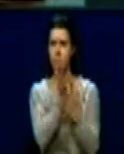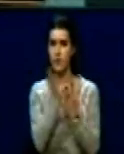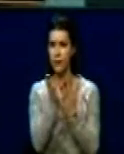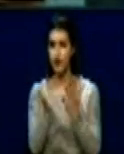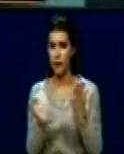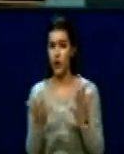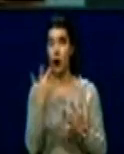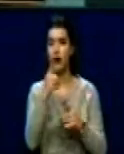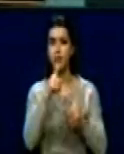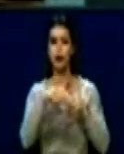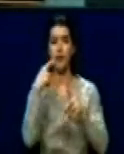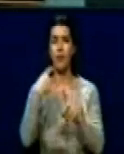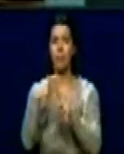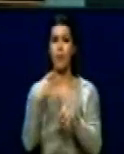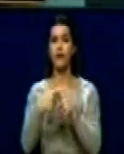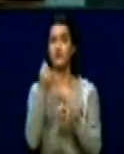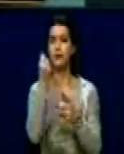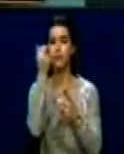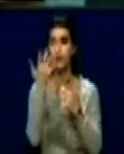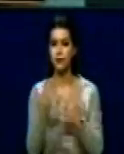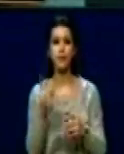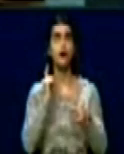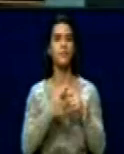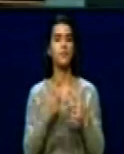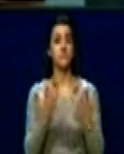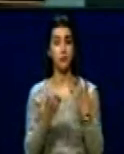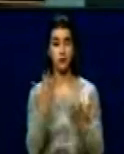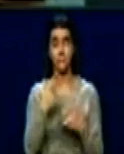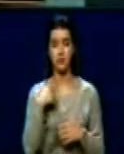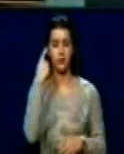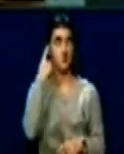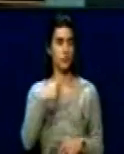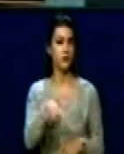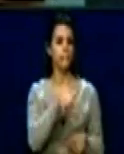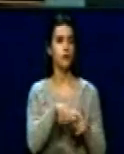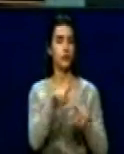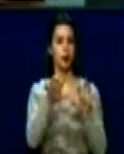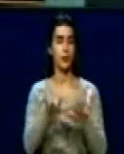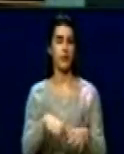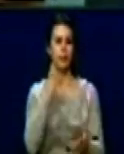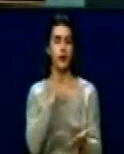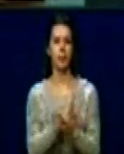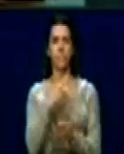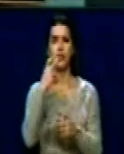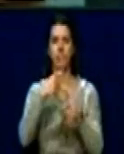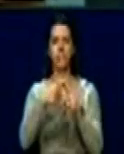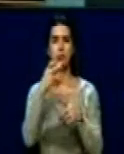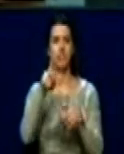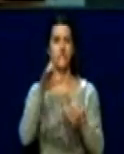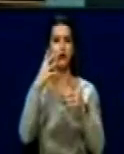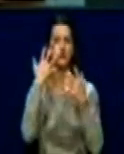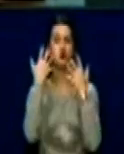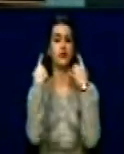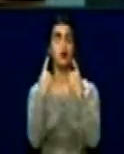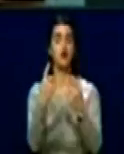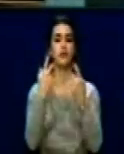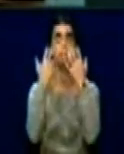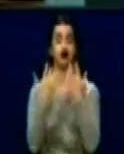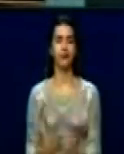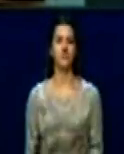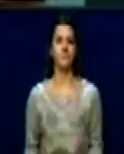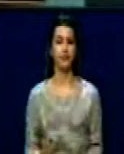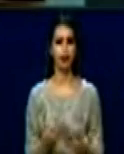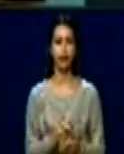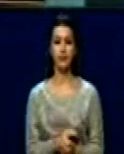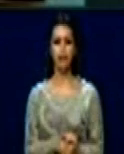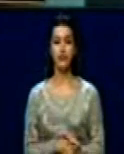se kanë arritur saktësisht me i mbledh numrat? Gjë që natyrisht ne e dim që e bën një program kompjuterik i quajtur Excel, pra s'ka nevojë për thurë lavdë kujdo. Apo ndoshta është diçka